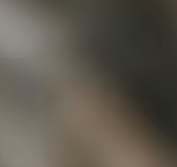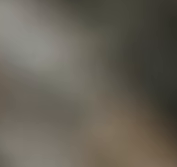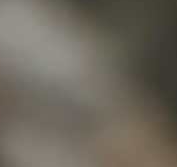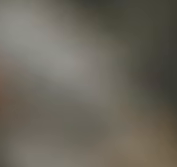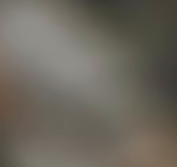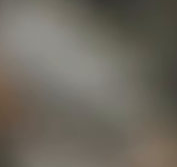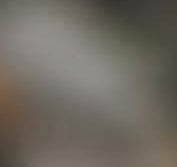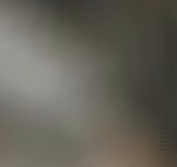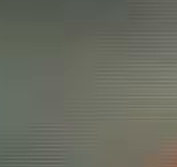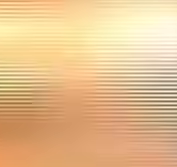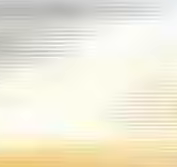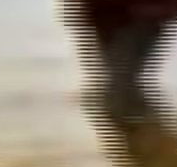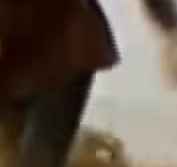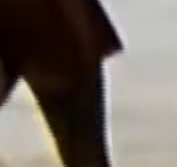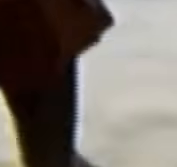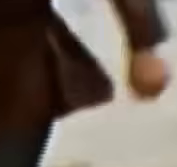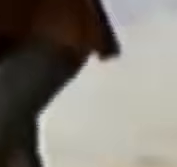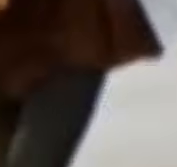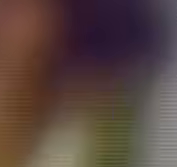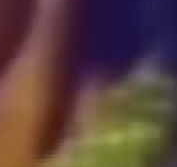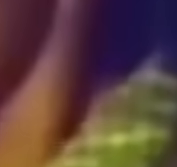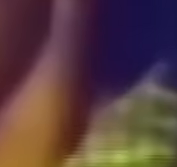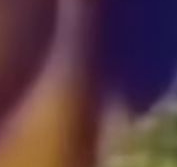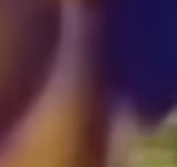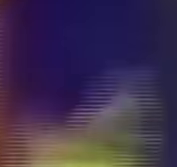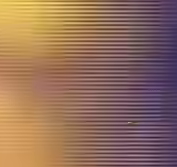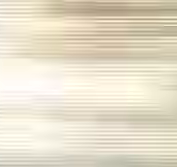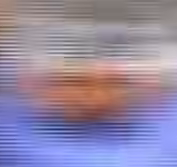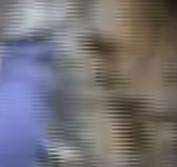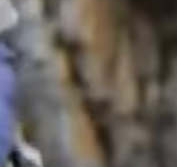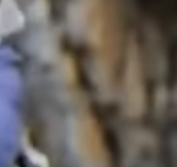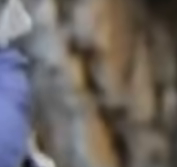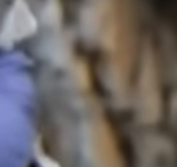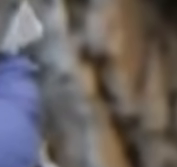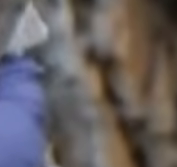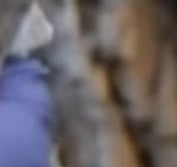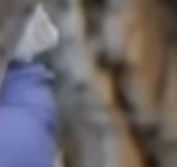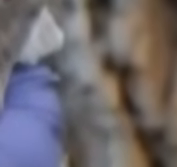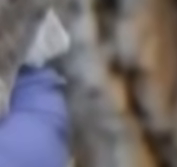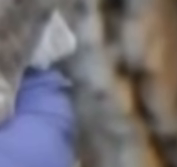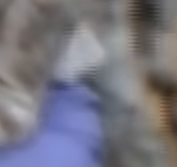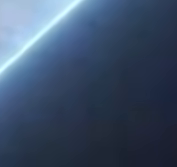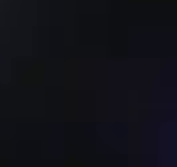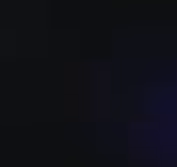Sosul Giaciului Anigarda Itzolam, Sahiu Bim Zimeda, a debit samusta, hutețul lui Sasah și Dairuba.